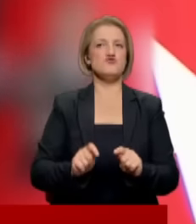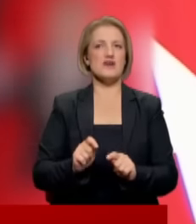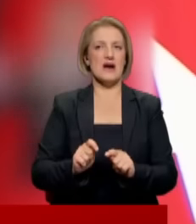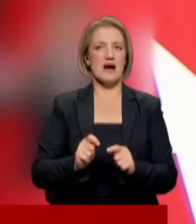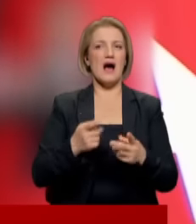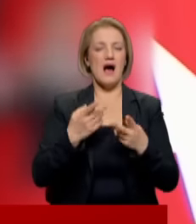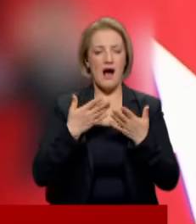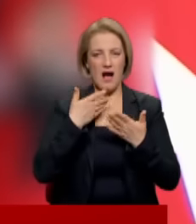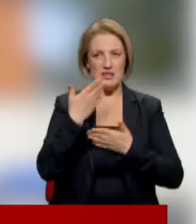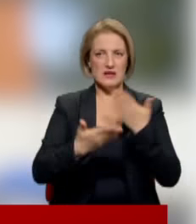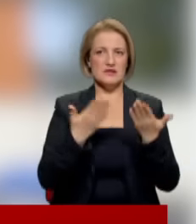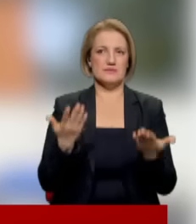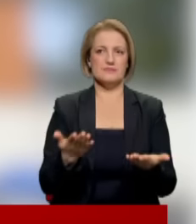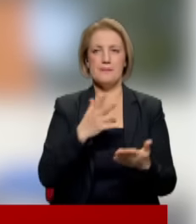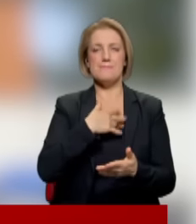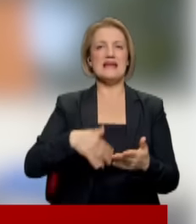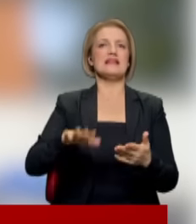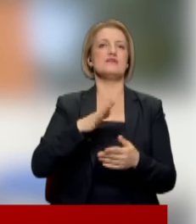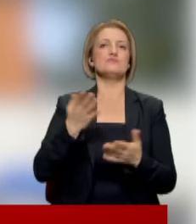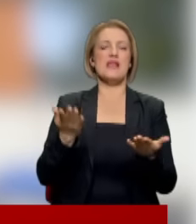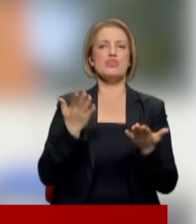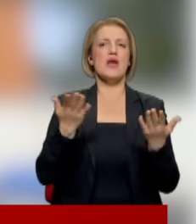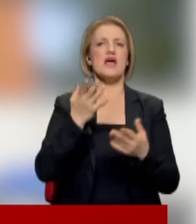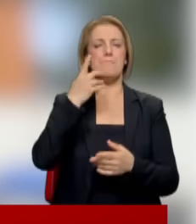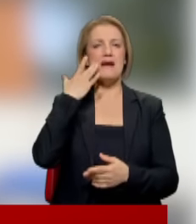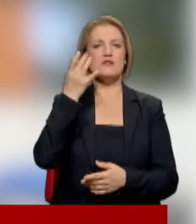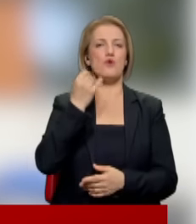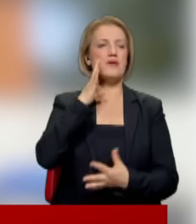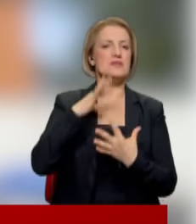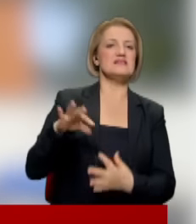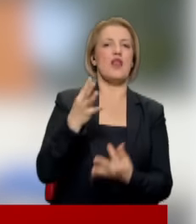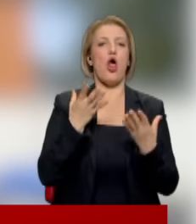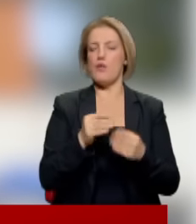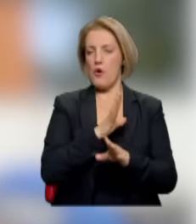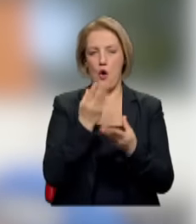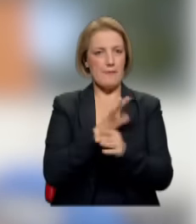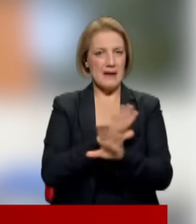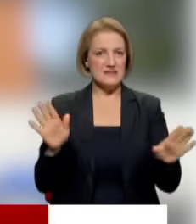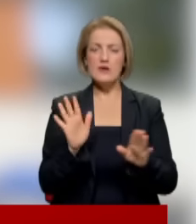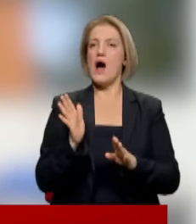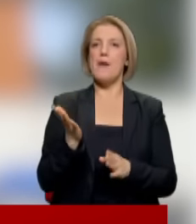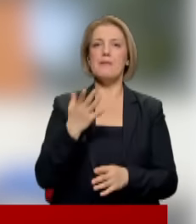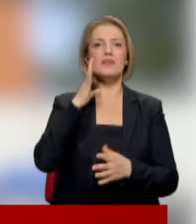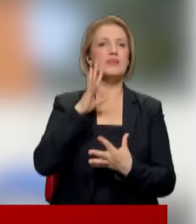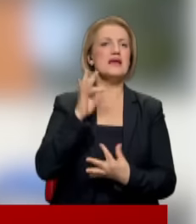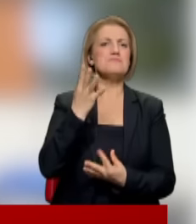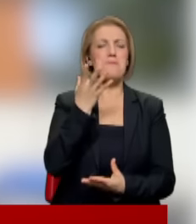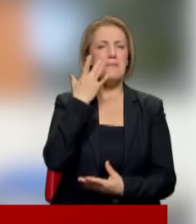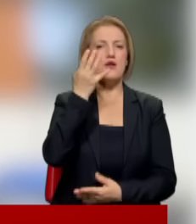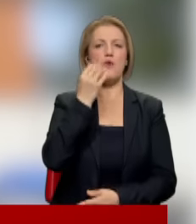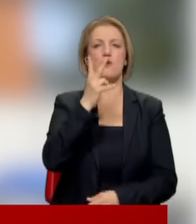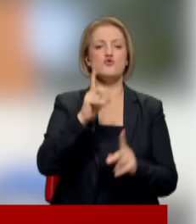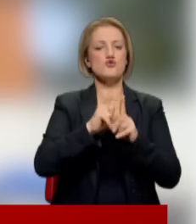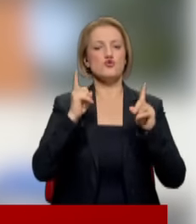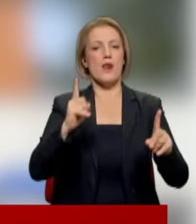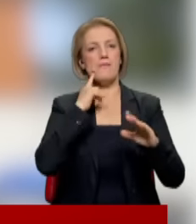izahtan varestedir belediyelerimiz de neydiği belirsiz tipler olmadı olamazdı fakat neydiği belirsiz tipler üç